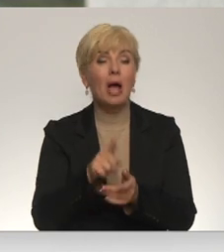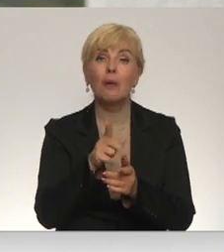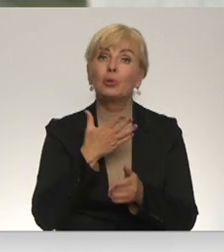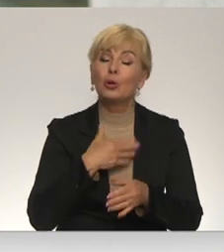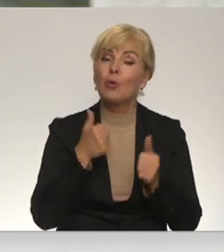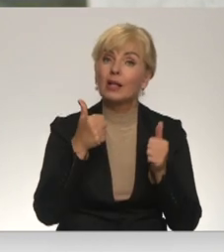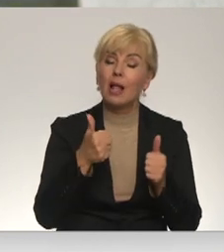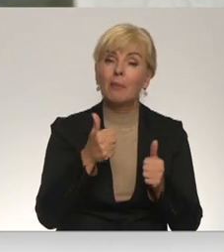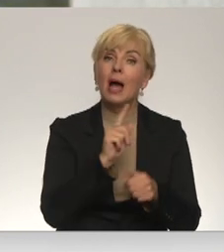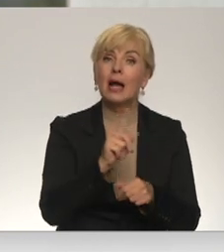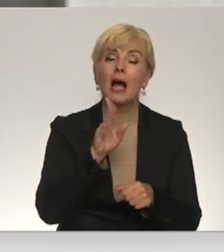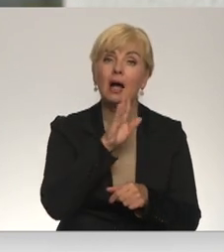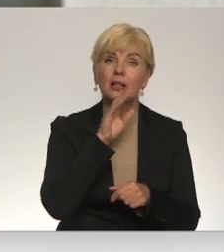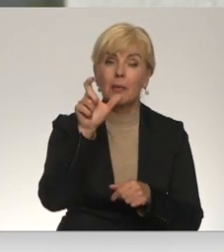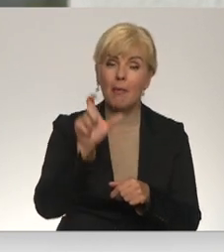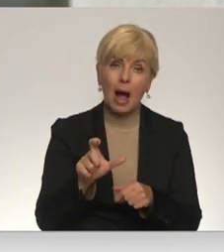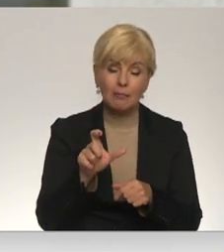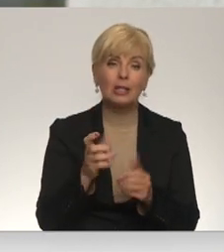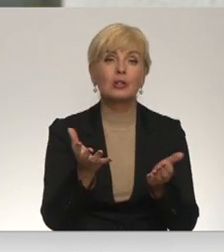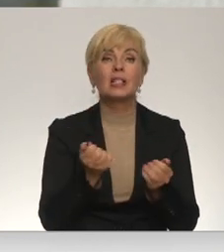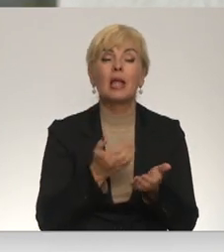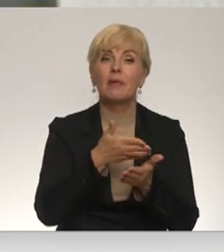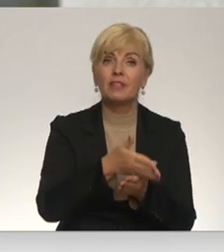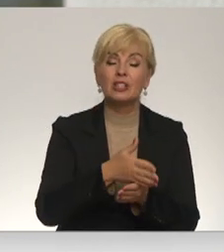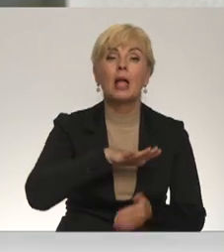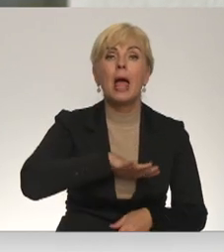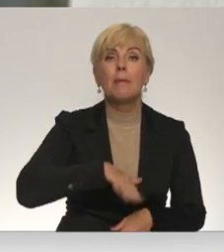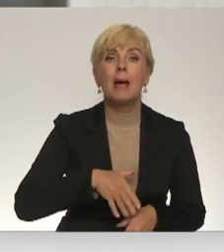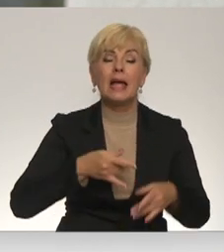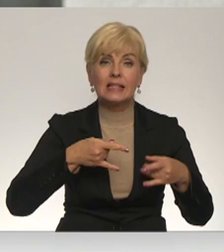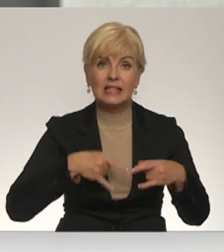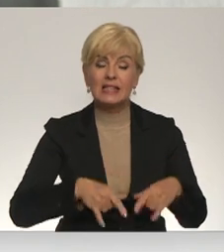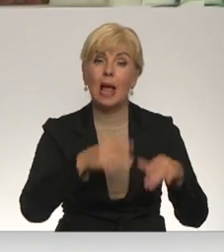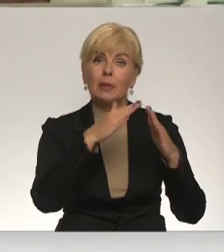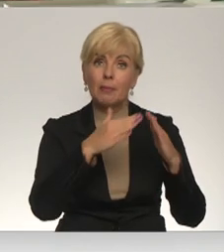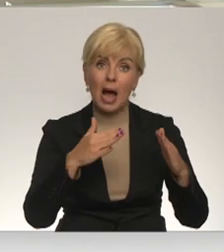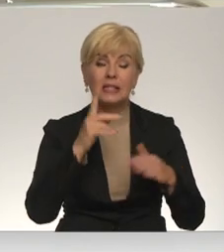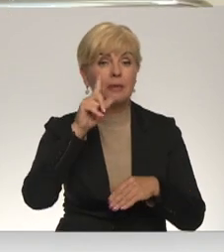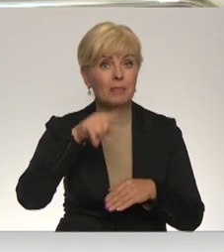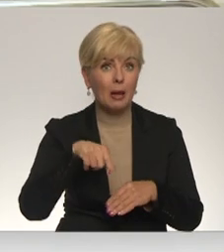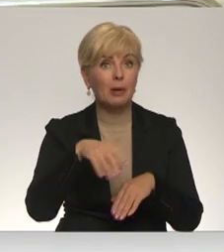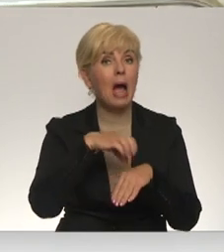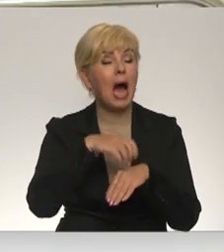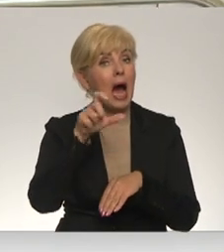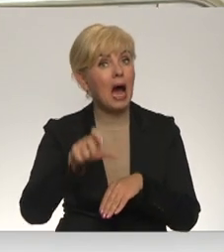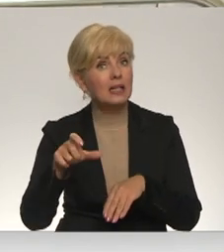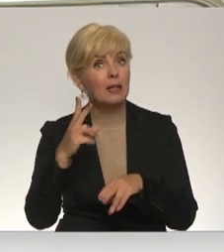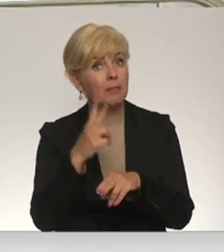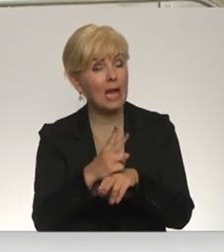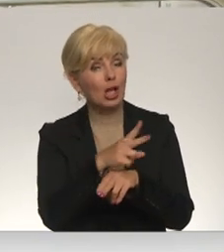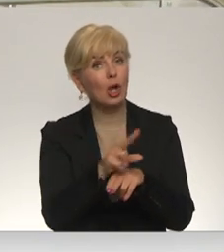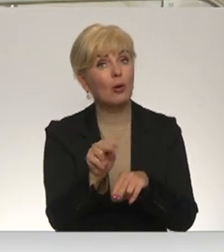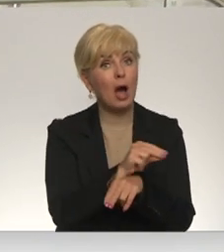māmiņa saņemtu vismaz vienu pēcdzemdību vizīti mājās, jo mēs redzam, ka tas pieprasījums ir. Ārsta pienākums jau ir ārstēt,